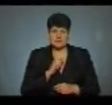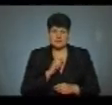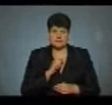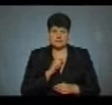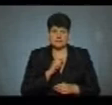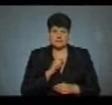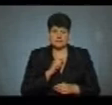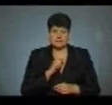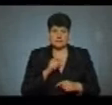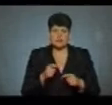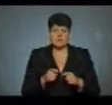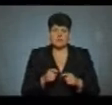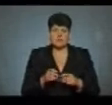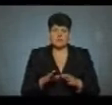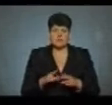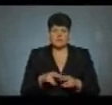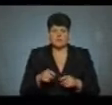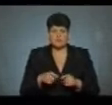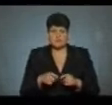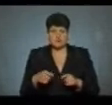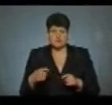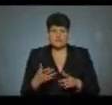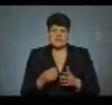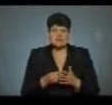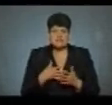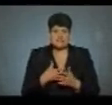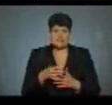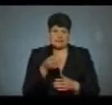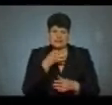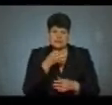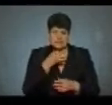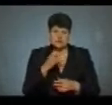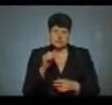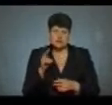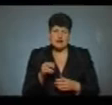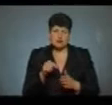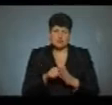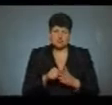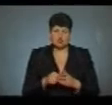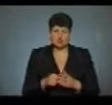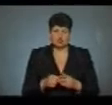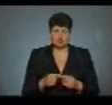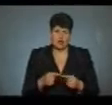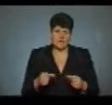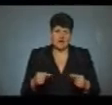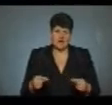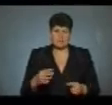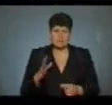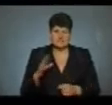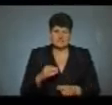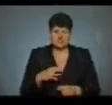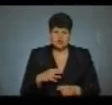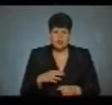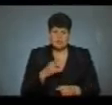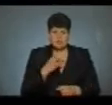контролювати ціни на лікарські засоби, товари медичного призначення та соціально значущі товари. Ну, ми всі читаємо в медіа, що